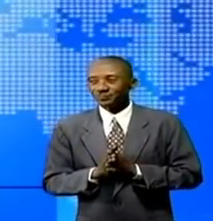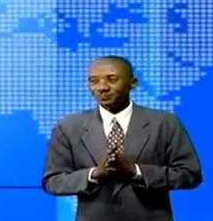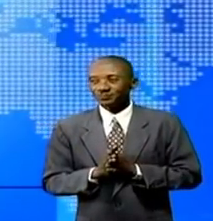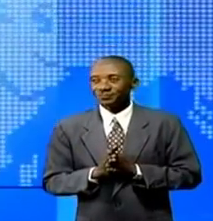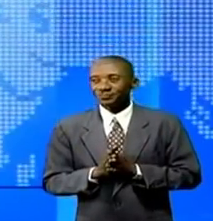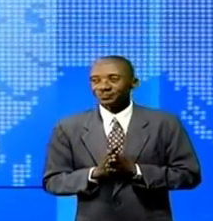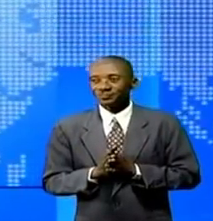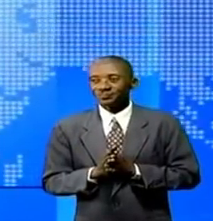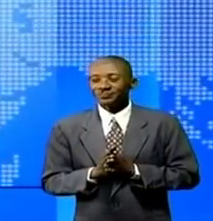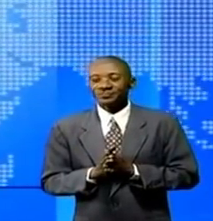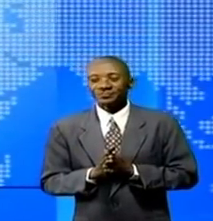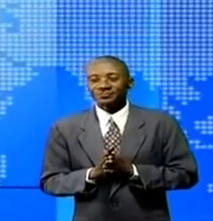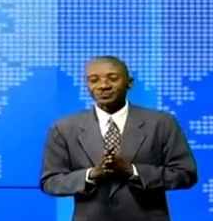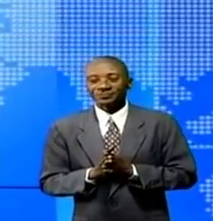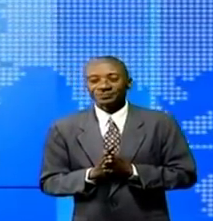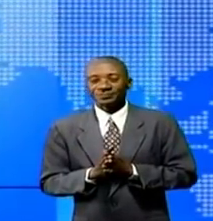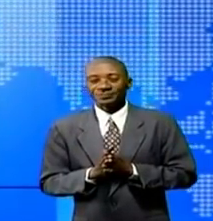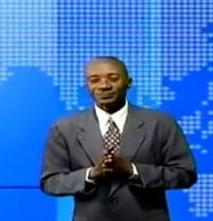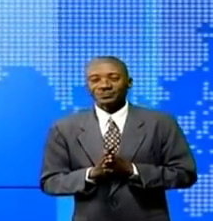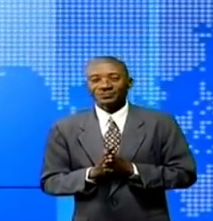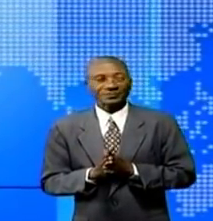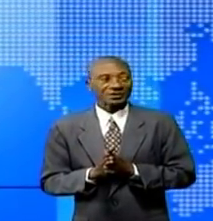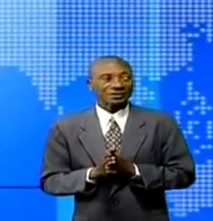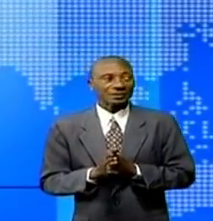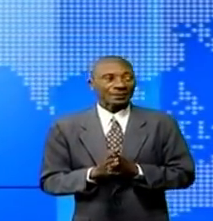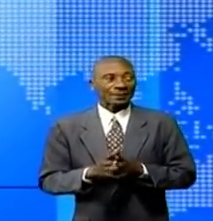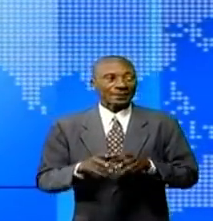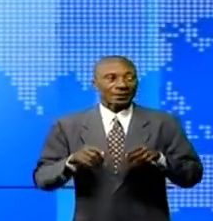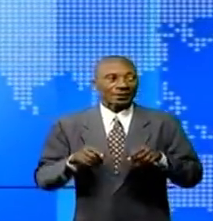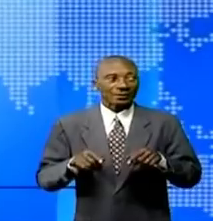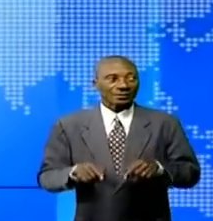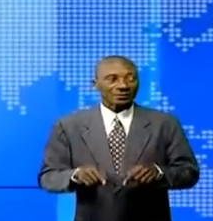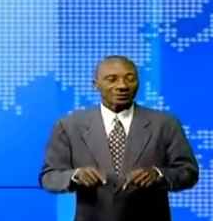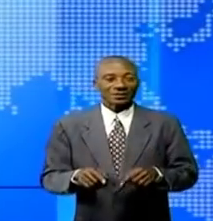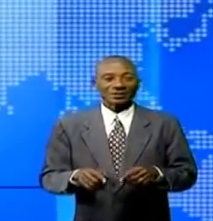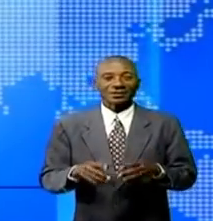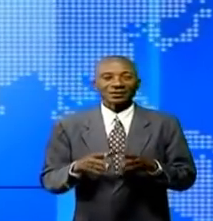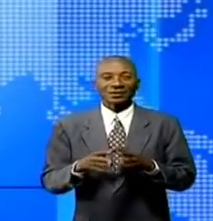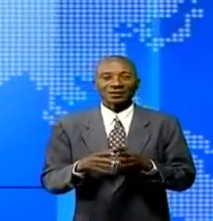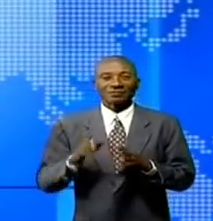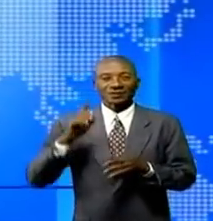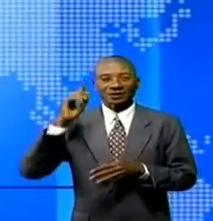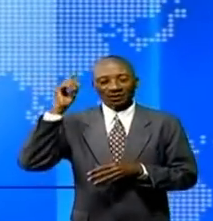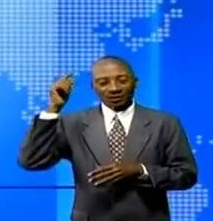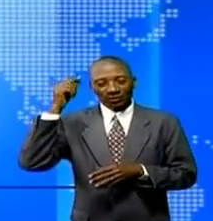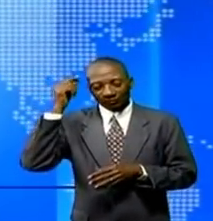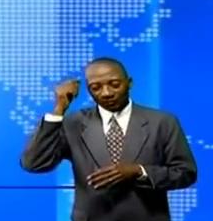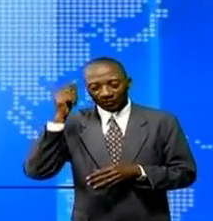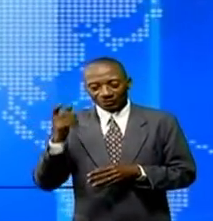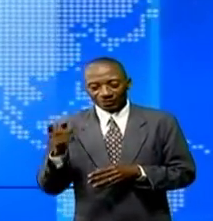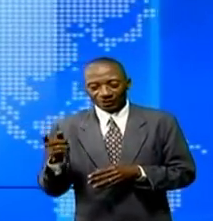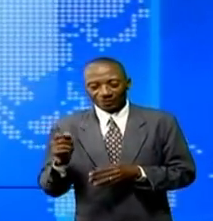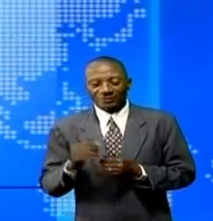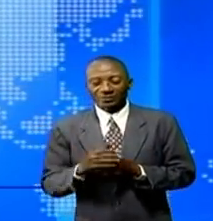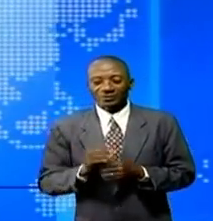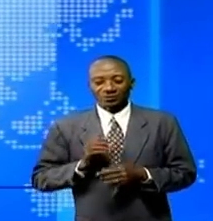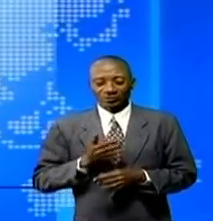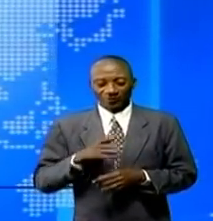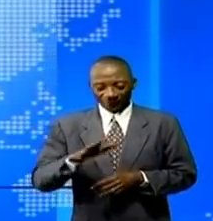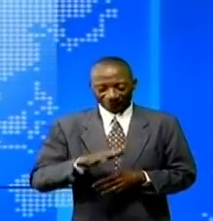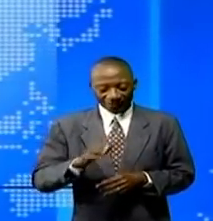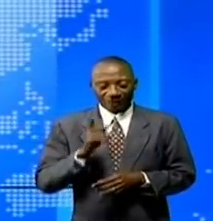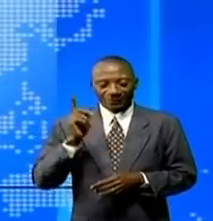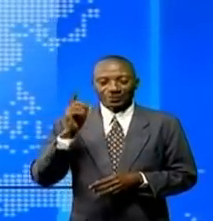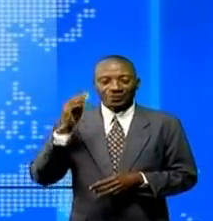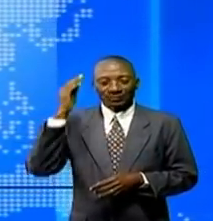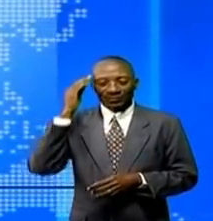Une nouvelle année est celle des grands défis pour le gouvernement des Warriors. Au cours d'un échange de vœux avec la presse, le Premier ministre Jean-Michel Samalou